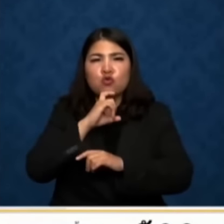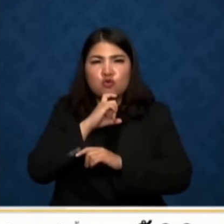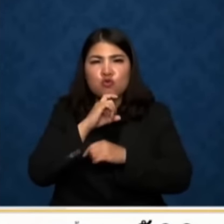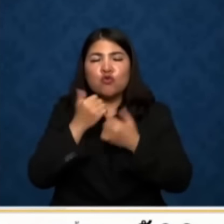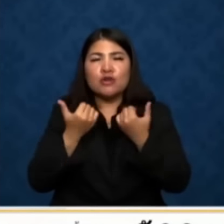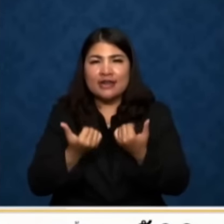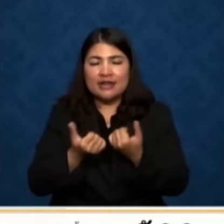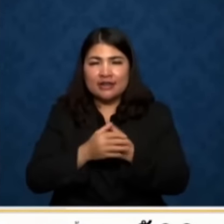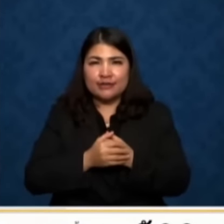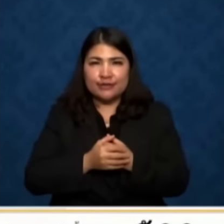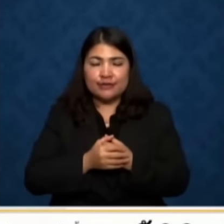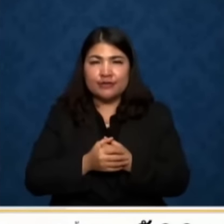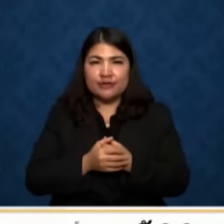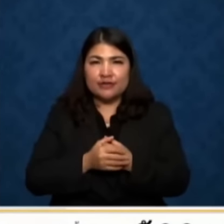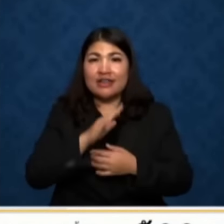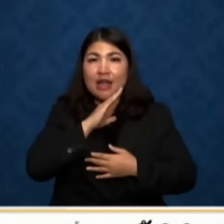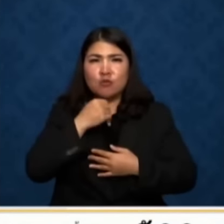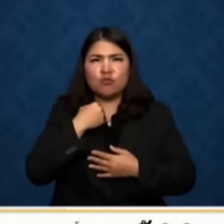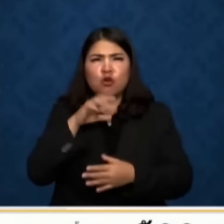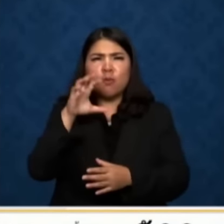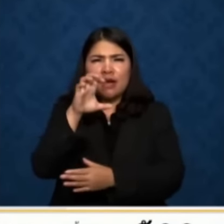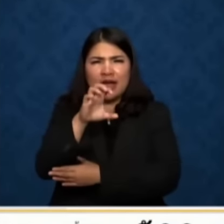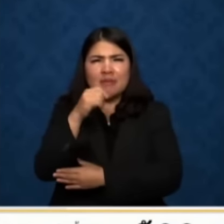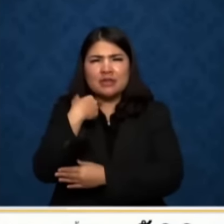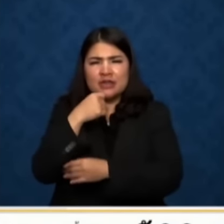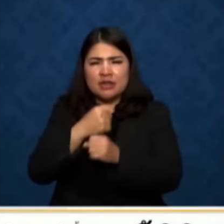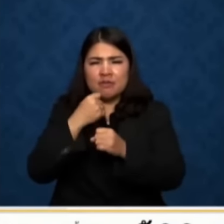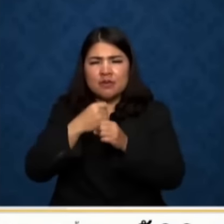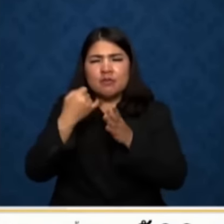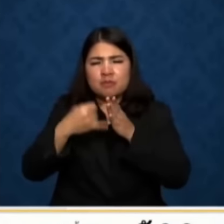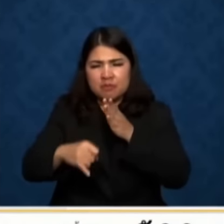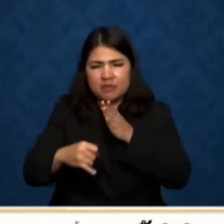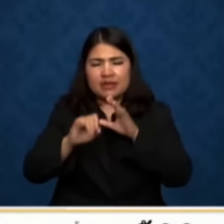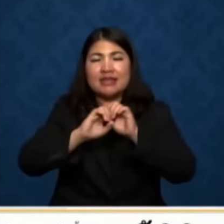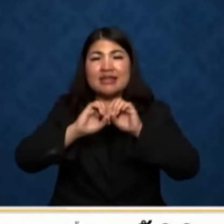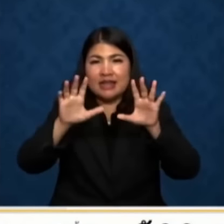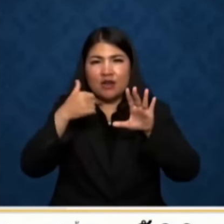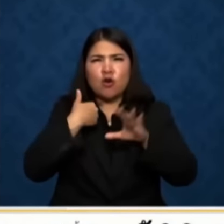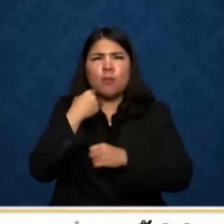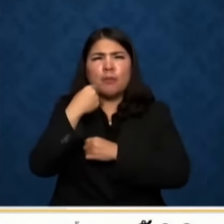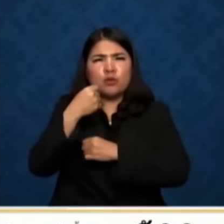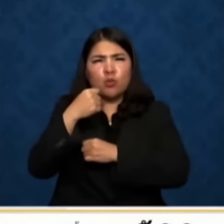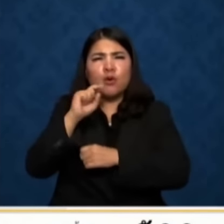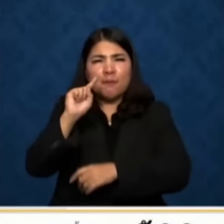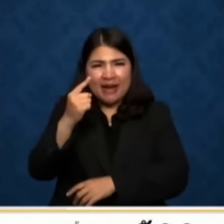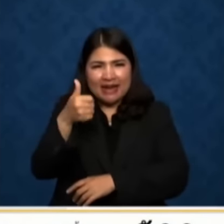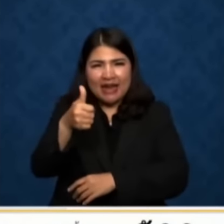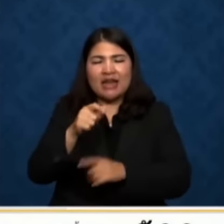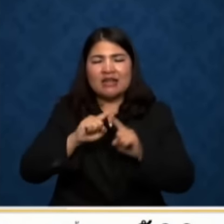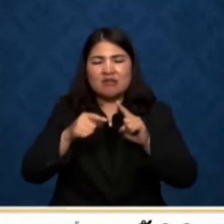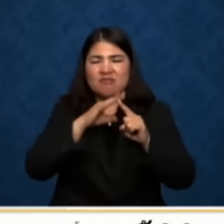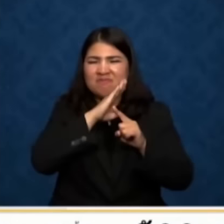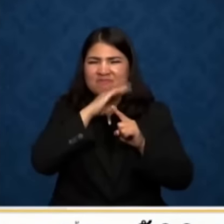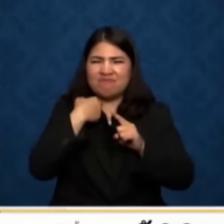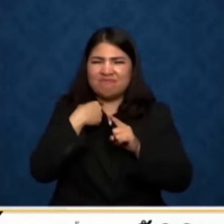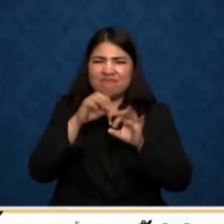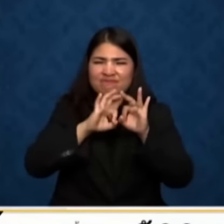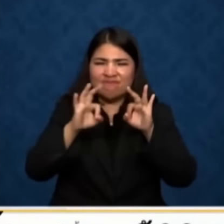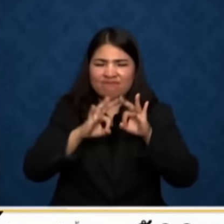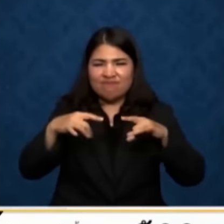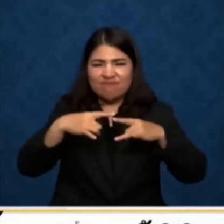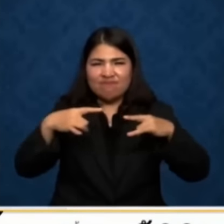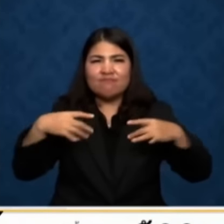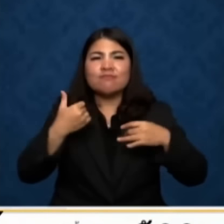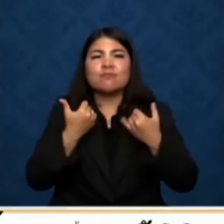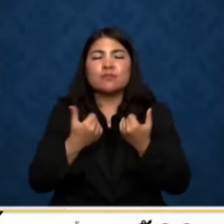าทำผิดข้อบังคับที่ชัดเจนเนี่ยก็สามารถที่จะประท้วงได้อีกนะครับแต่ถ้าเป็นเรื่องเนื้อหาที่ขัดแย้งกันผมคิดว่าการชี้แจงก็เ